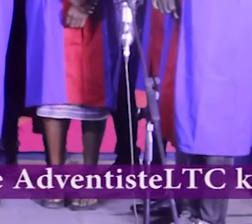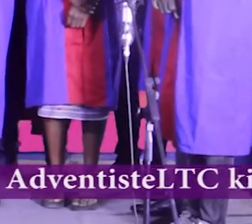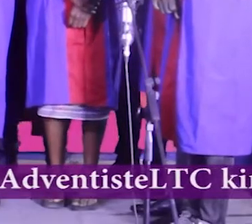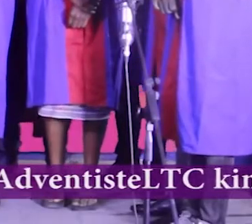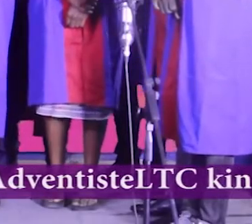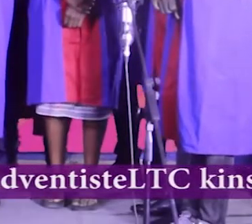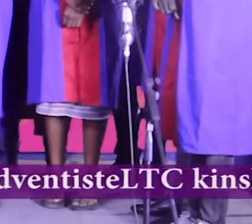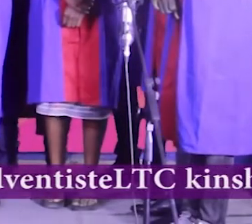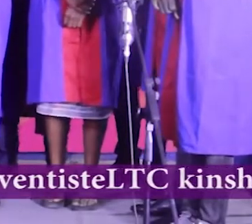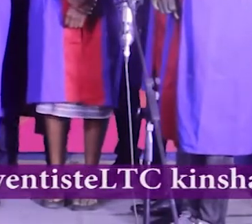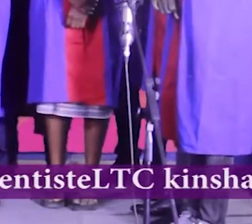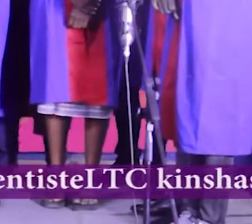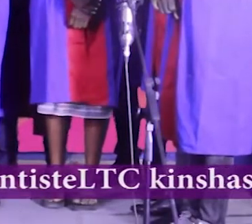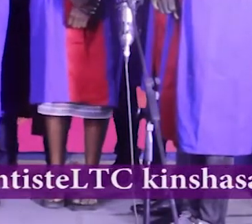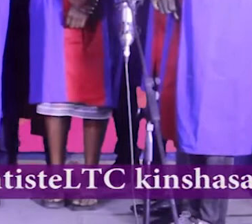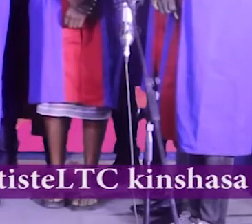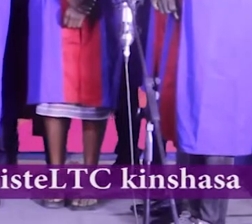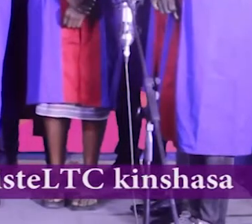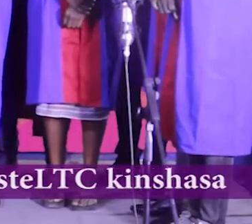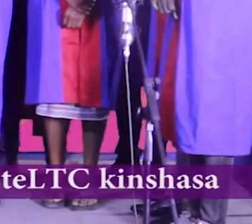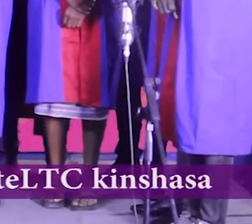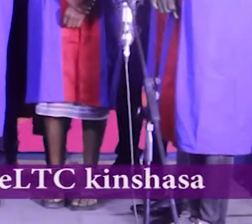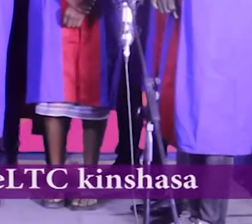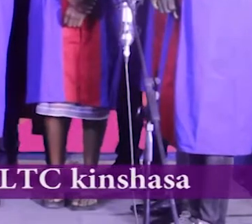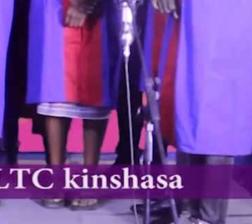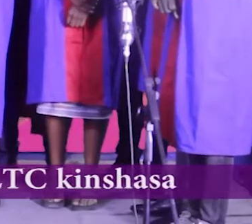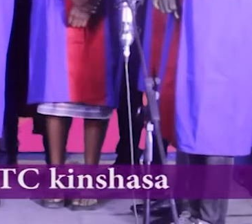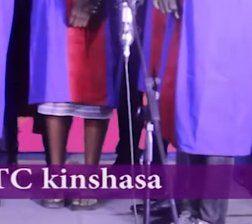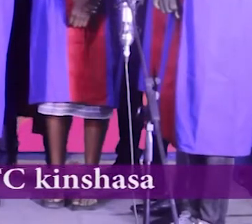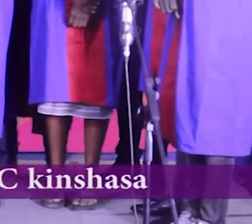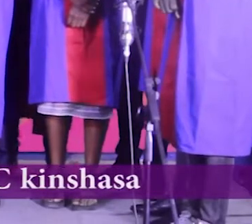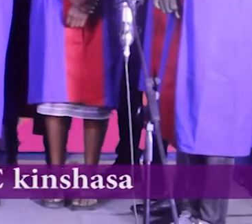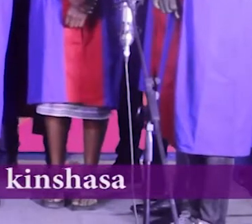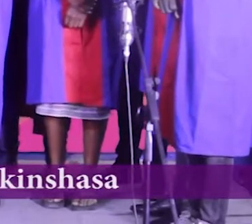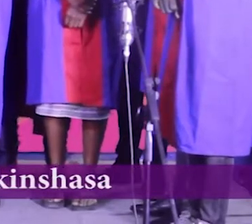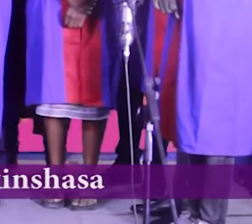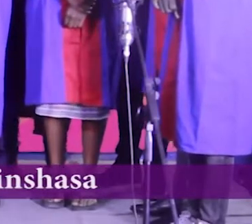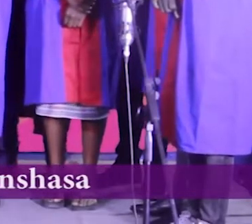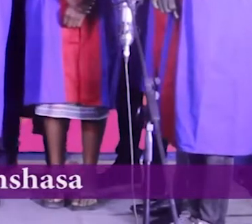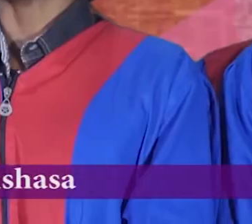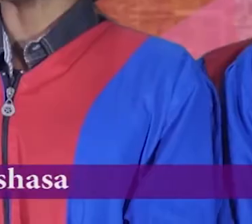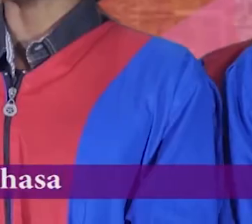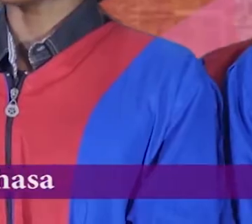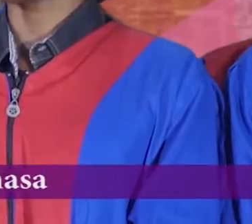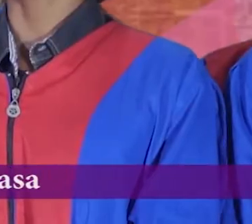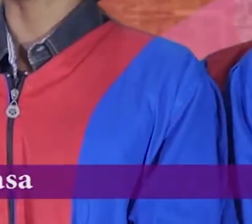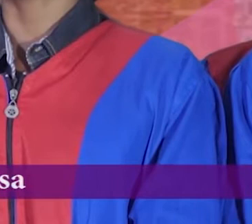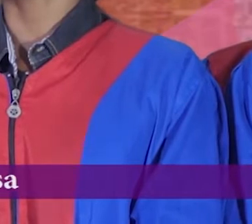na nzela bamosusu na nzela ya misala na ngai